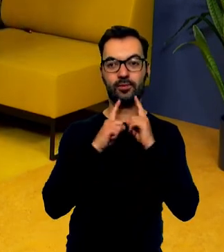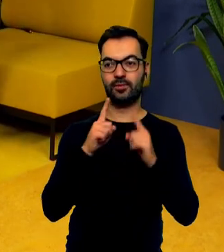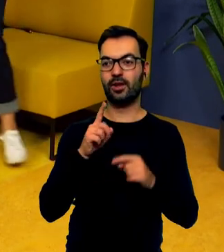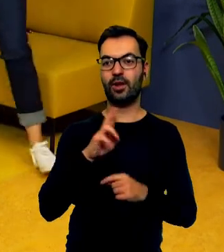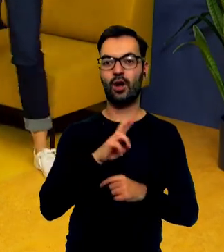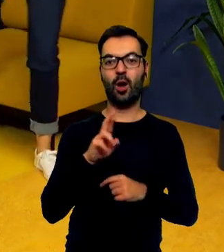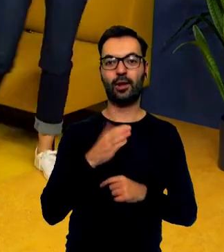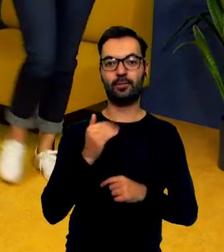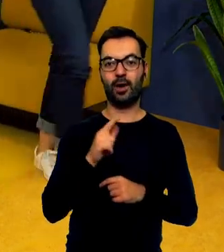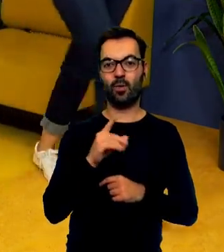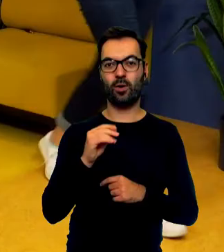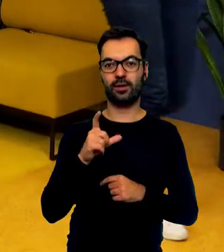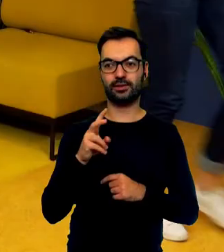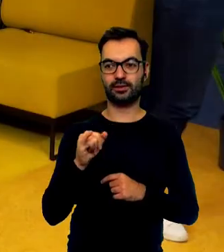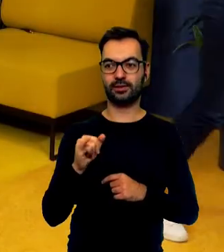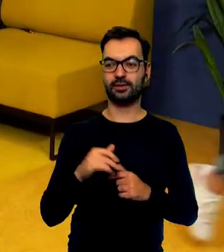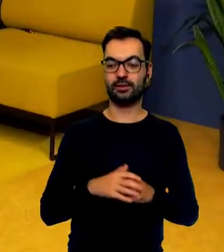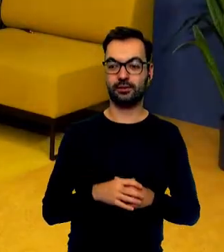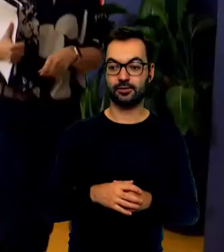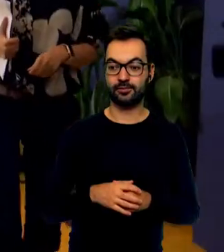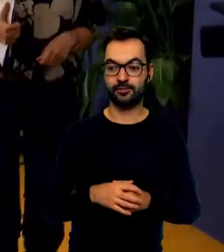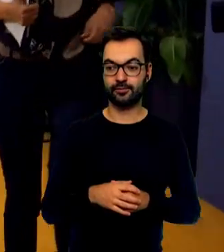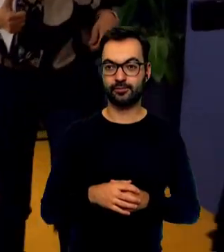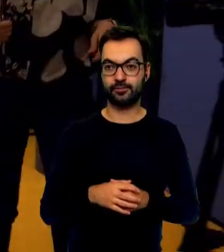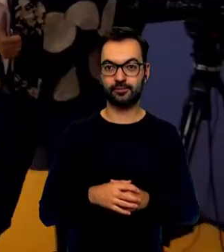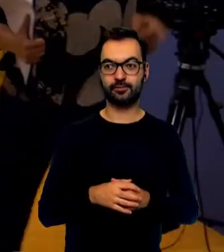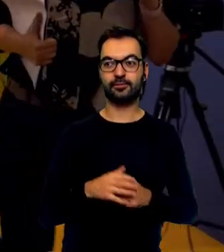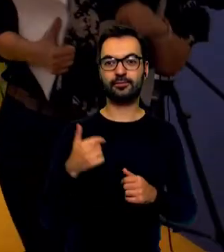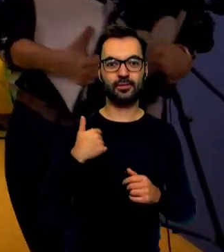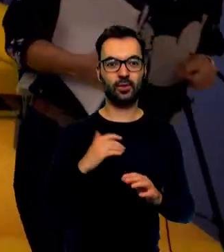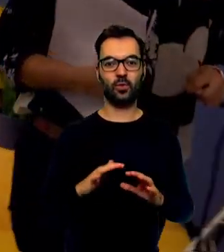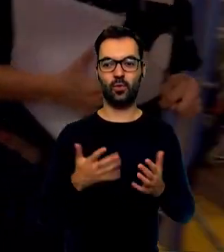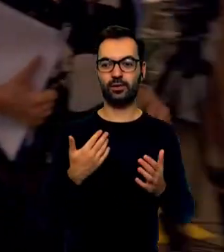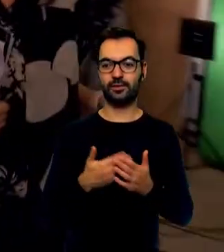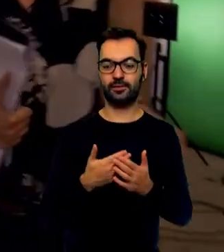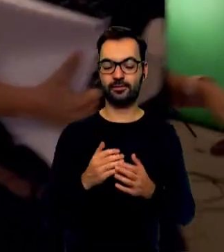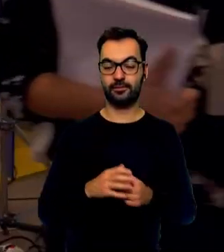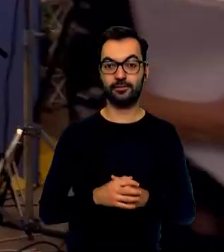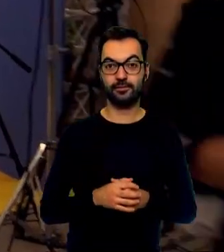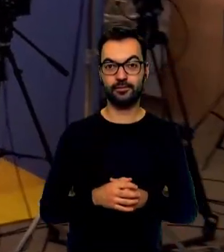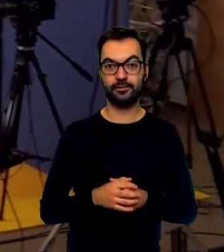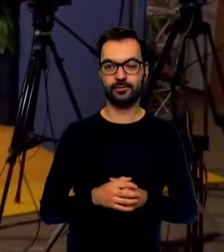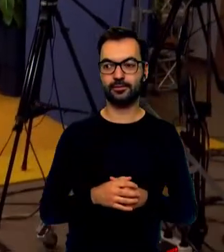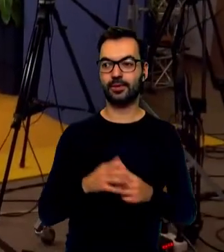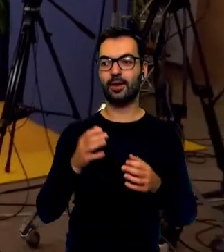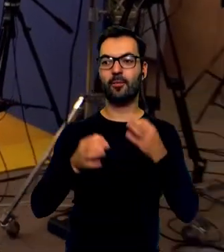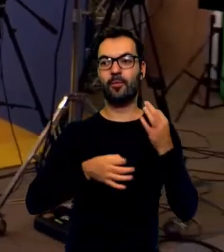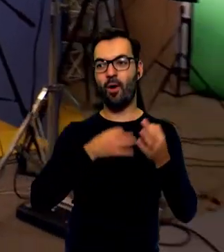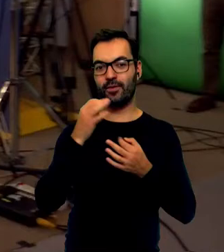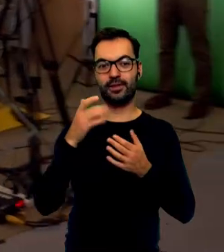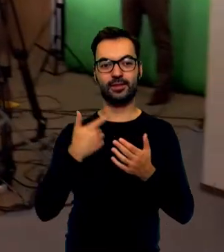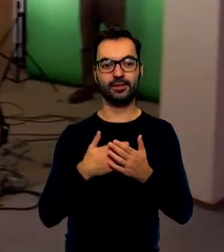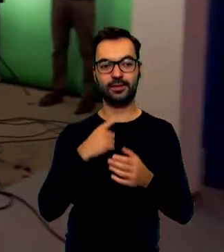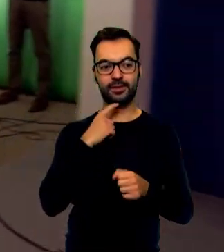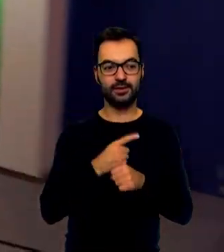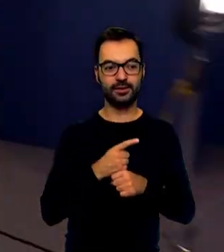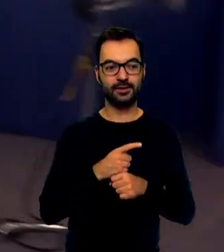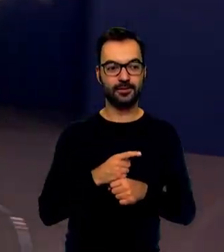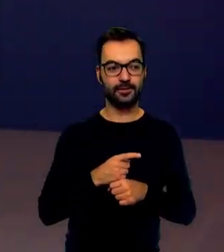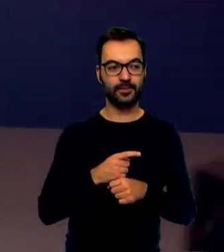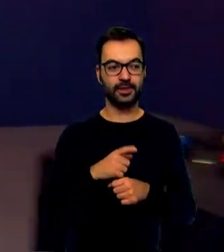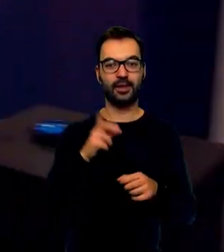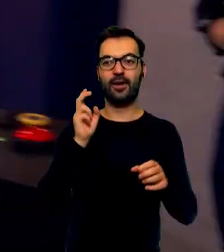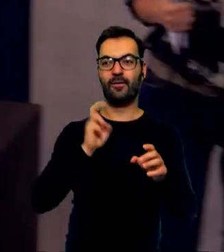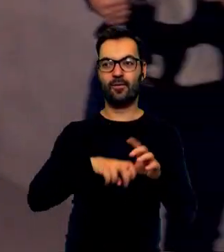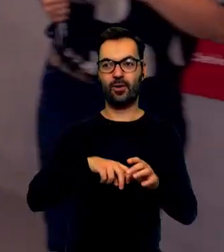z Robertem Małeckim o jego książce Wiatrołomy, to było mi łatwiej w tym sensie, że to jest powieść. I postanowiłam uruchomić